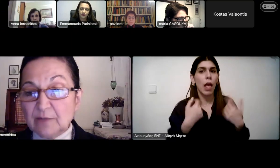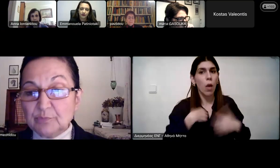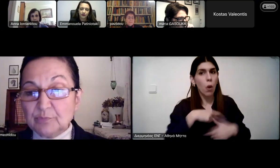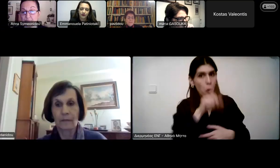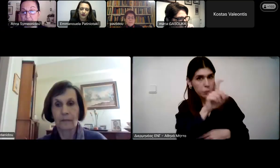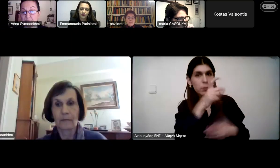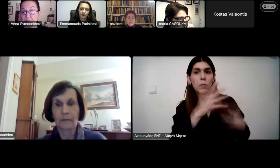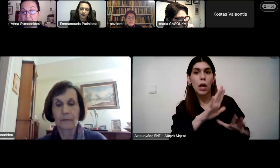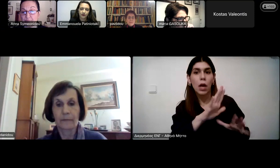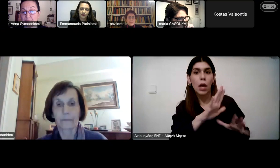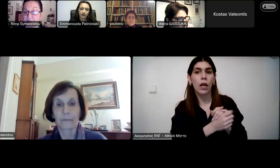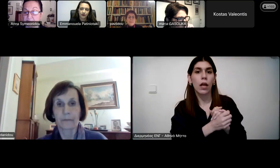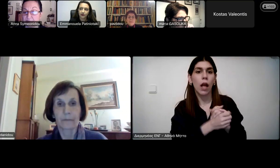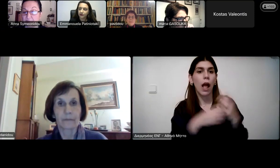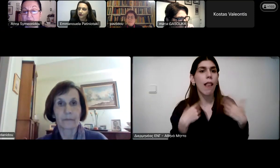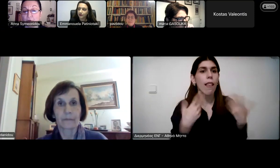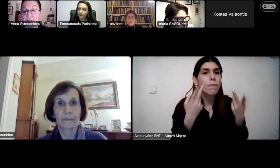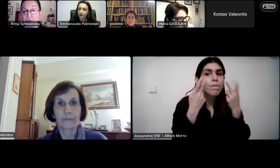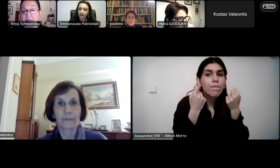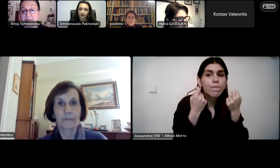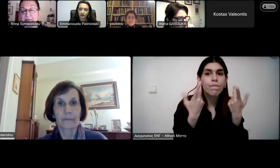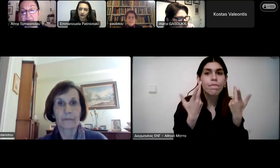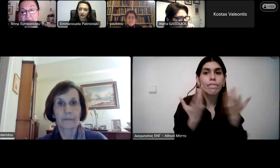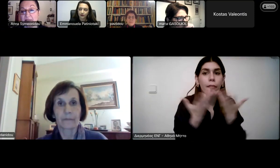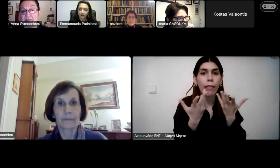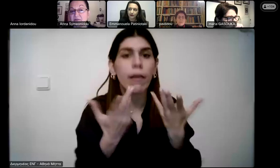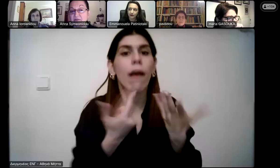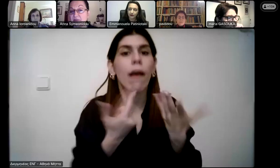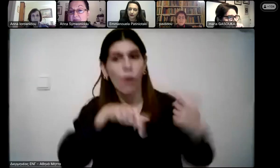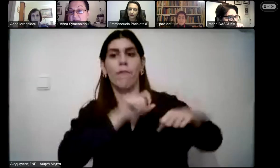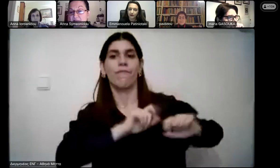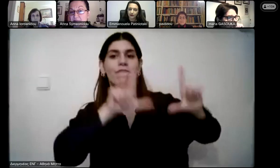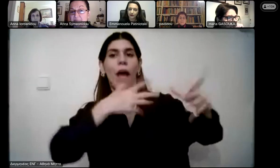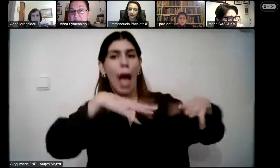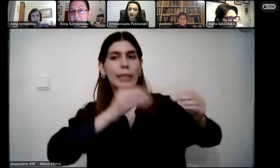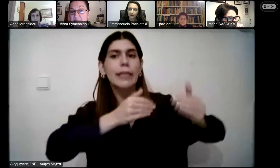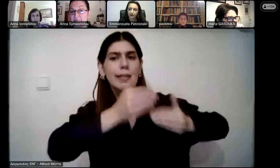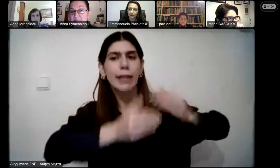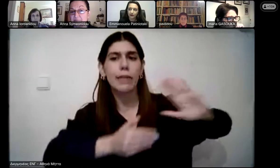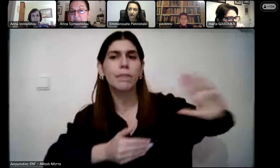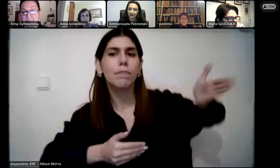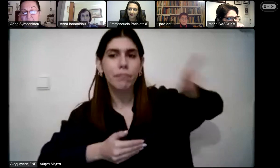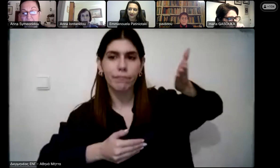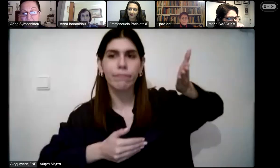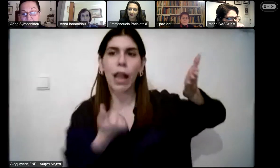Δεν βλέπουμε όμως κάτι. Α, τώρα. Ναι, είναι στη διαδικασία. Πολύ ωραία, περιμένουμε.